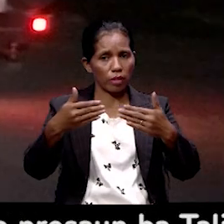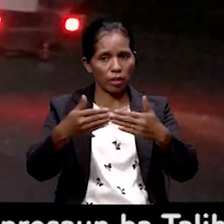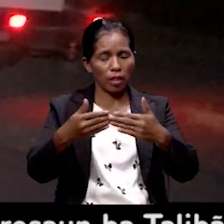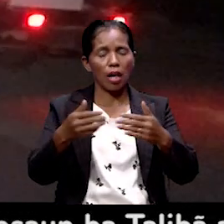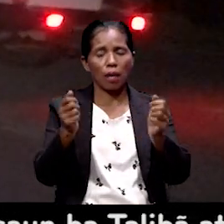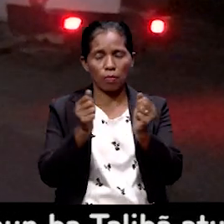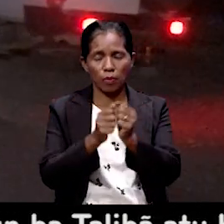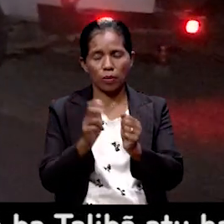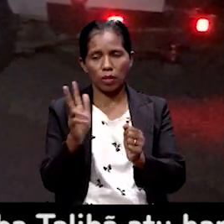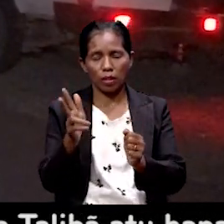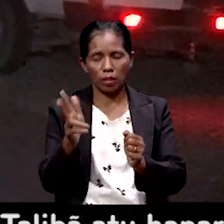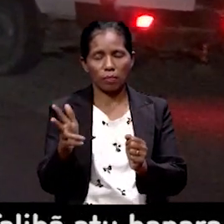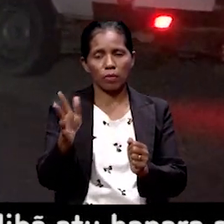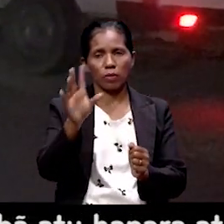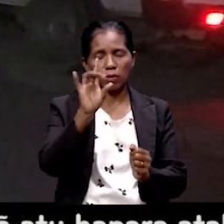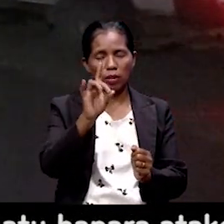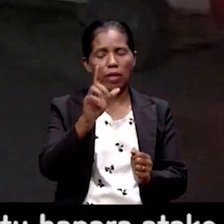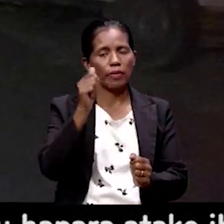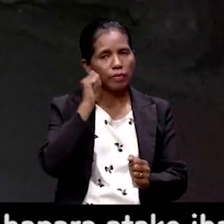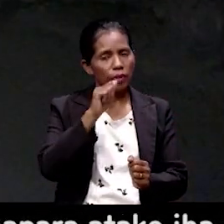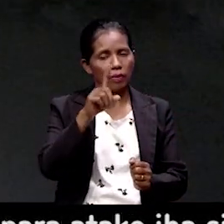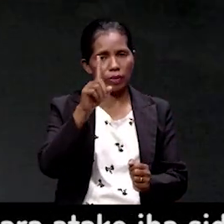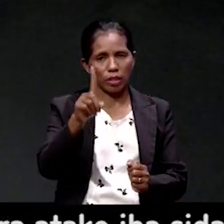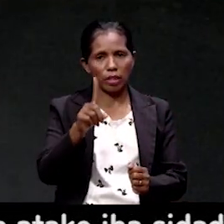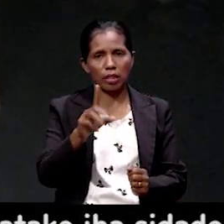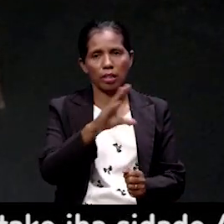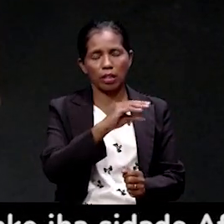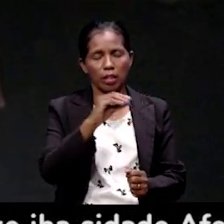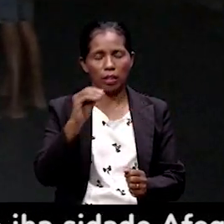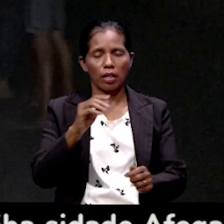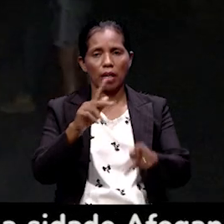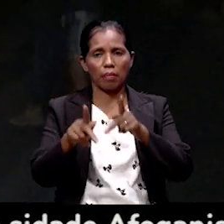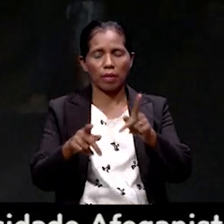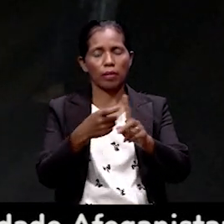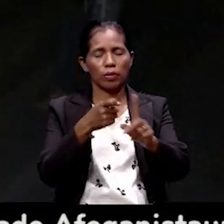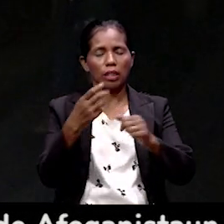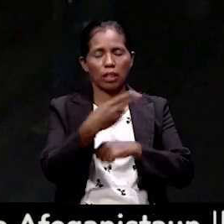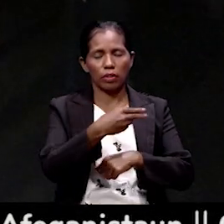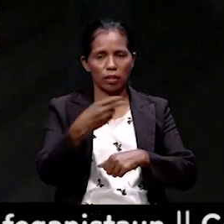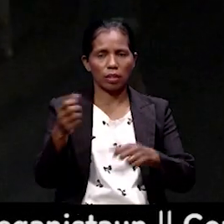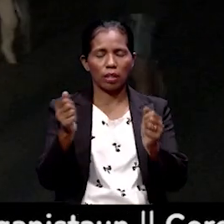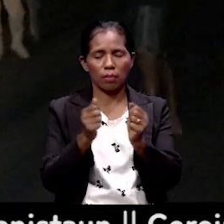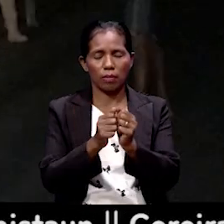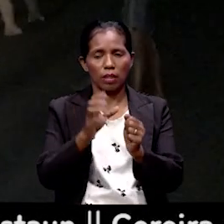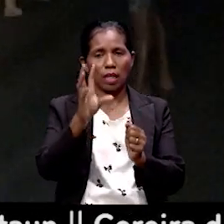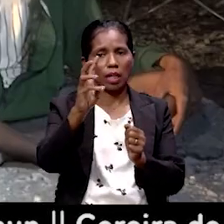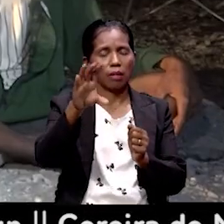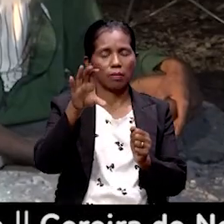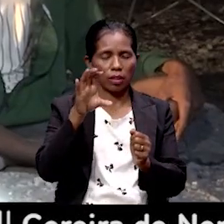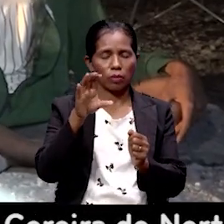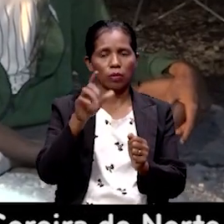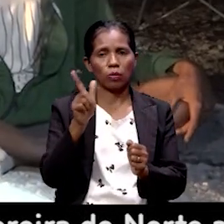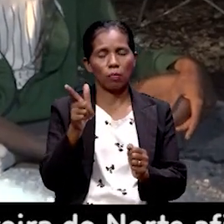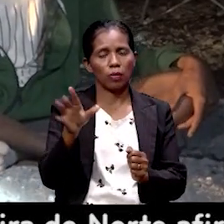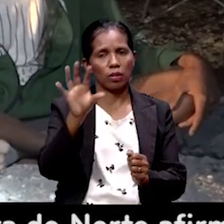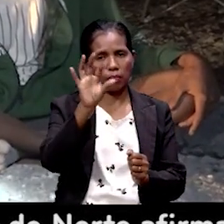singwalu mane tolun nura sin hitu feto ida no cidadão nebe mak deporta hus Indonesia hamutuk atus neng rua nulu resin siam.